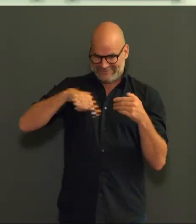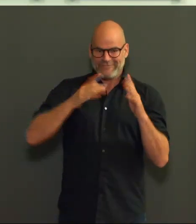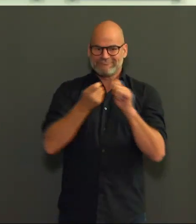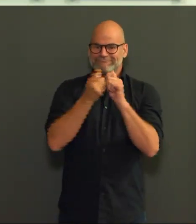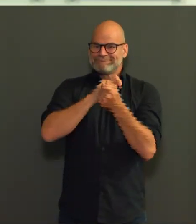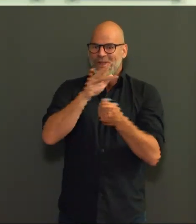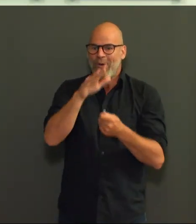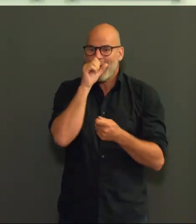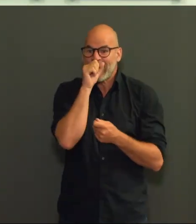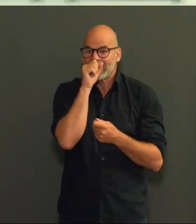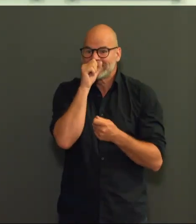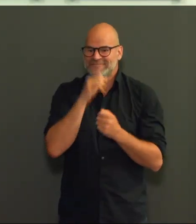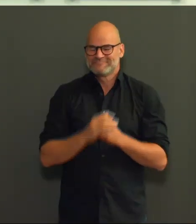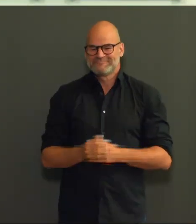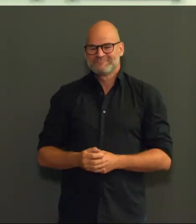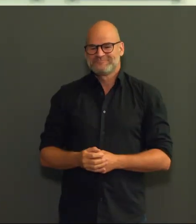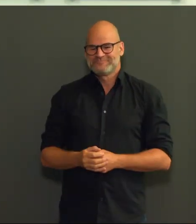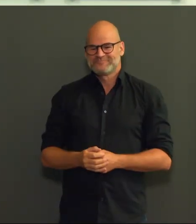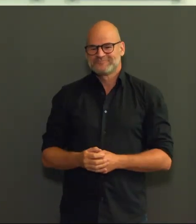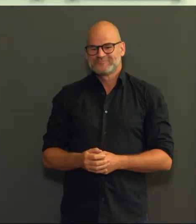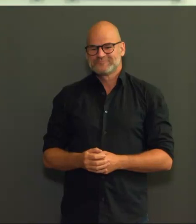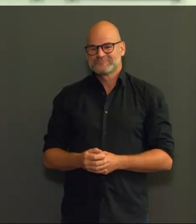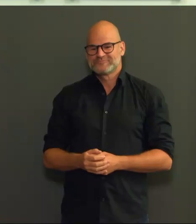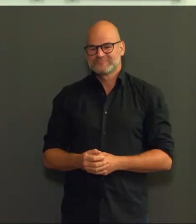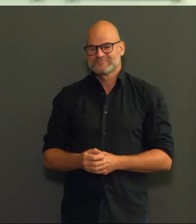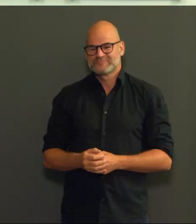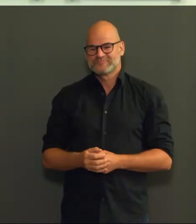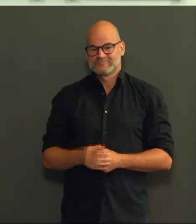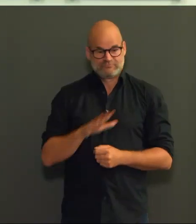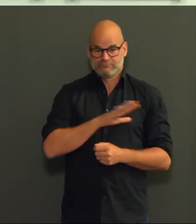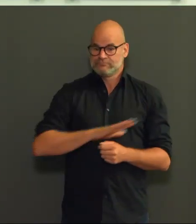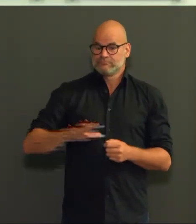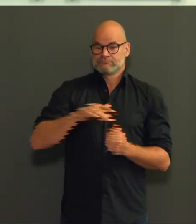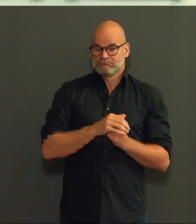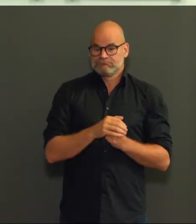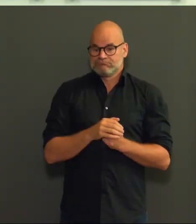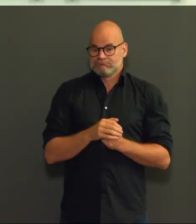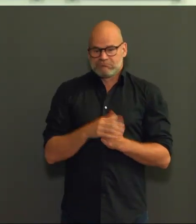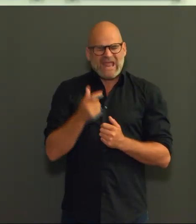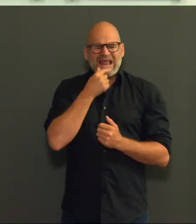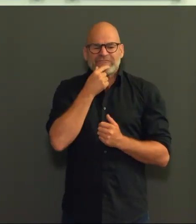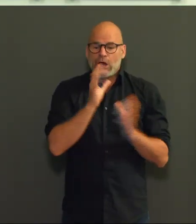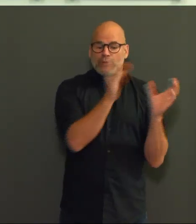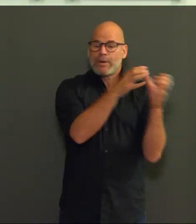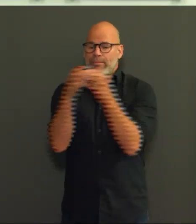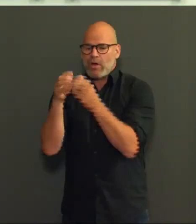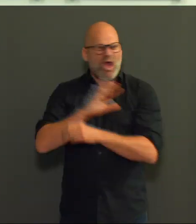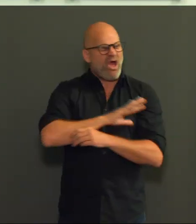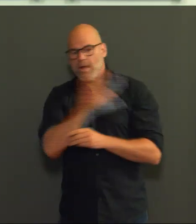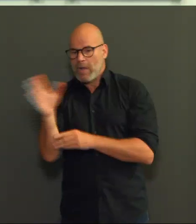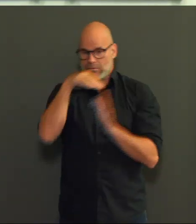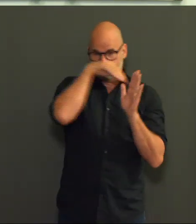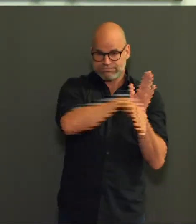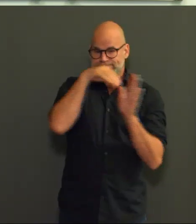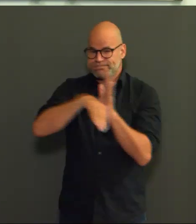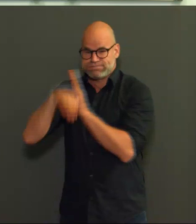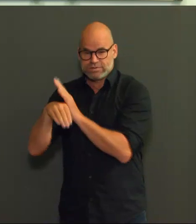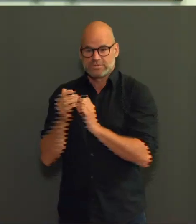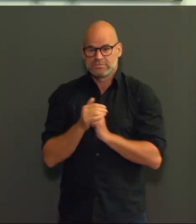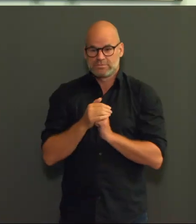De daling van de besmettingen zien we bij alle leeftijden en ze is momenteel het meest uitgesproken bij de tieners en bij de